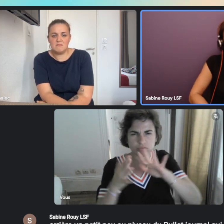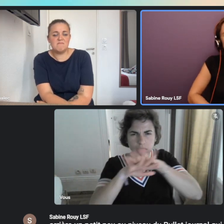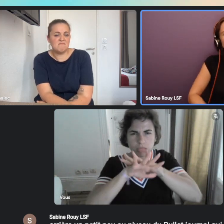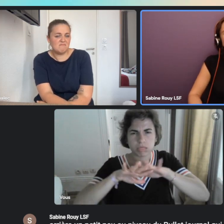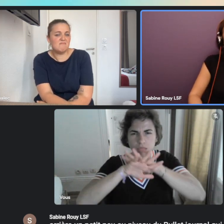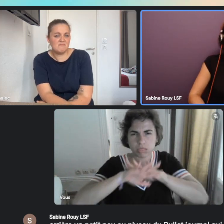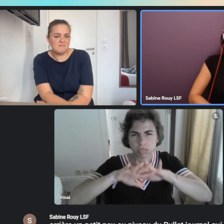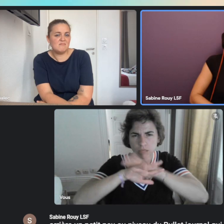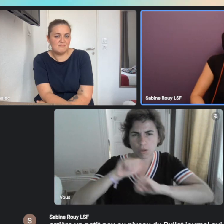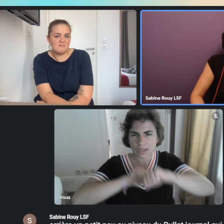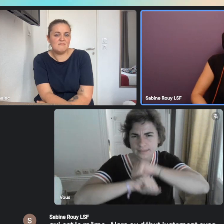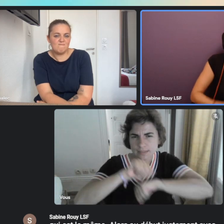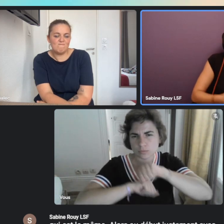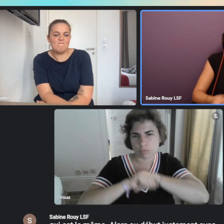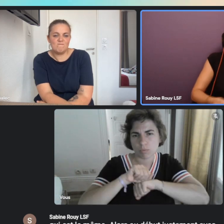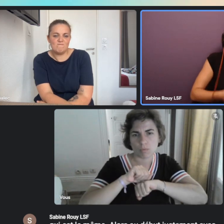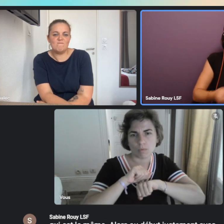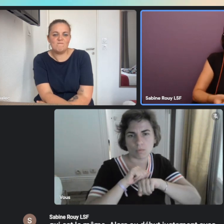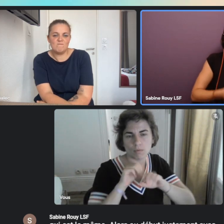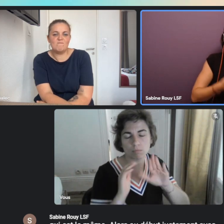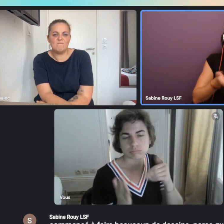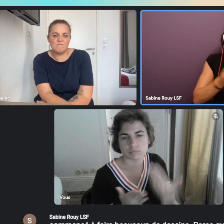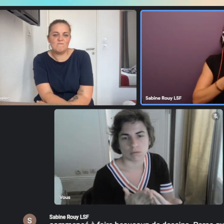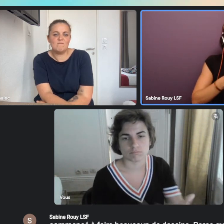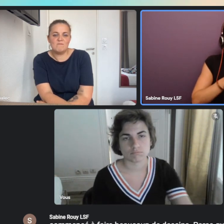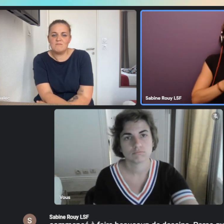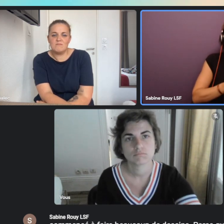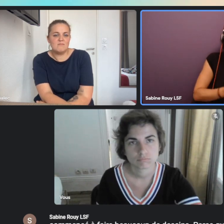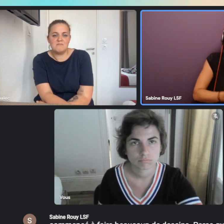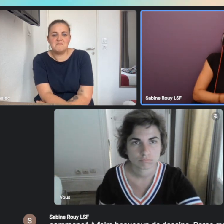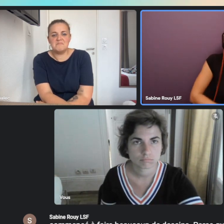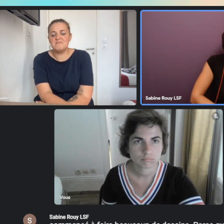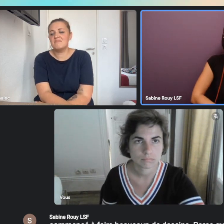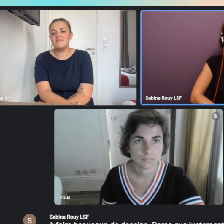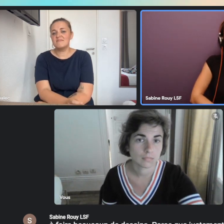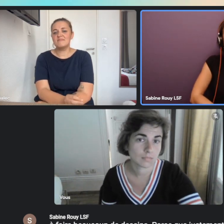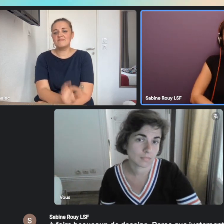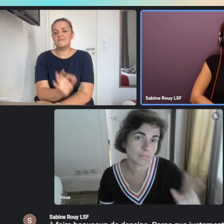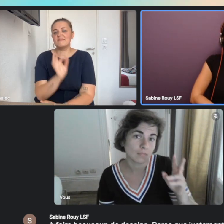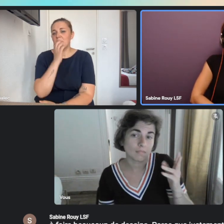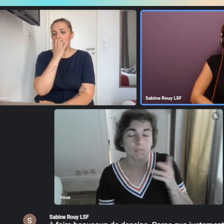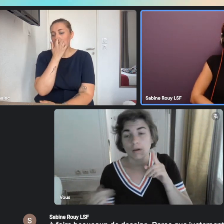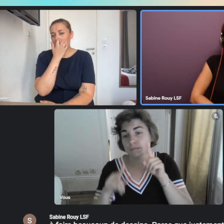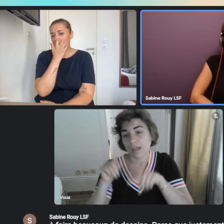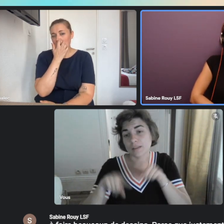dit elle est repartie sur, enfin, elle s'est aperçue que au niveau organisation, c'était un peu flou, un peu confus.